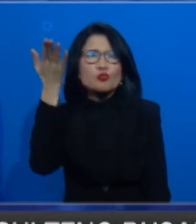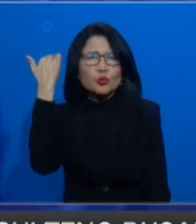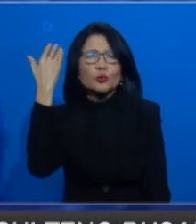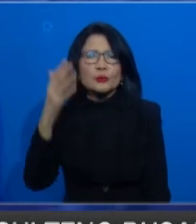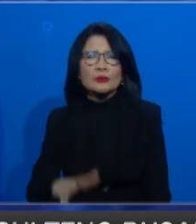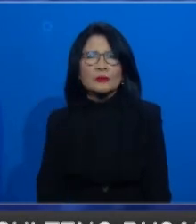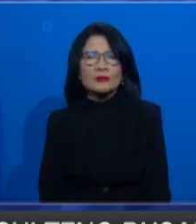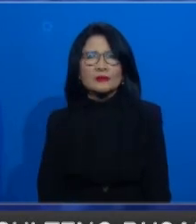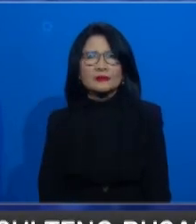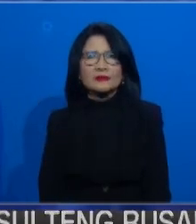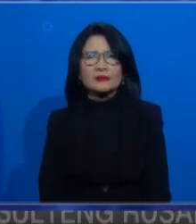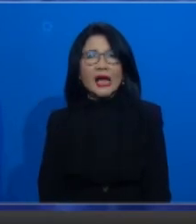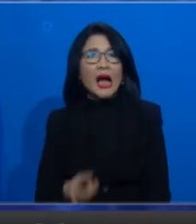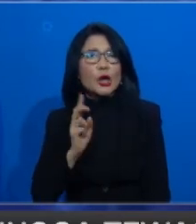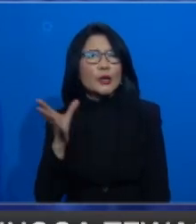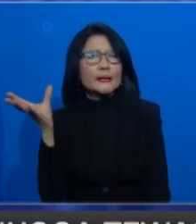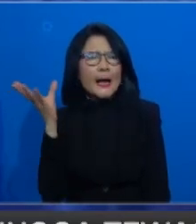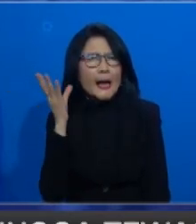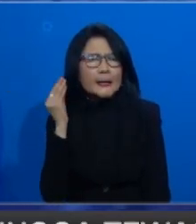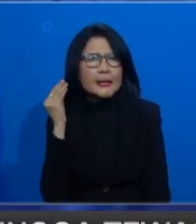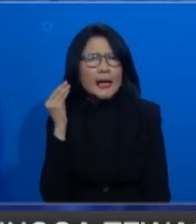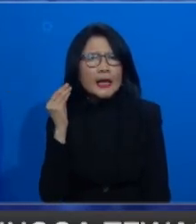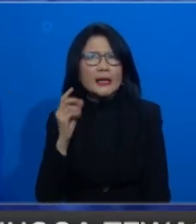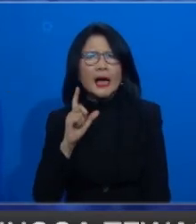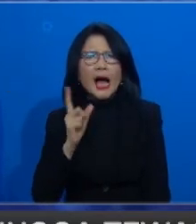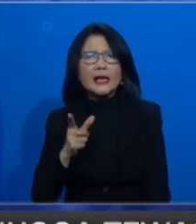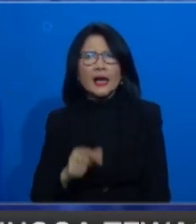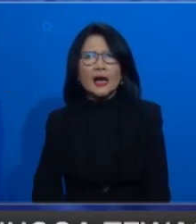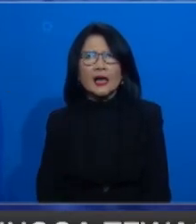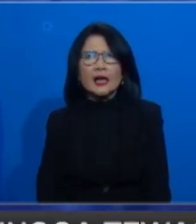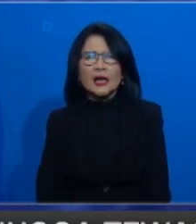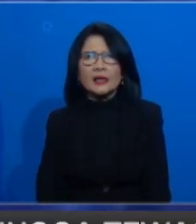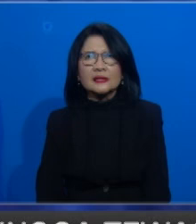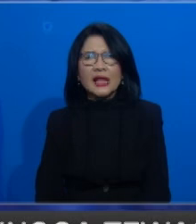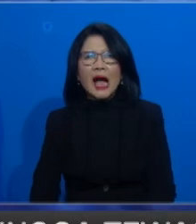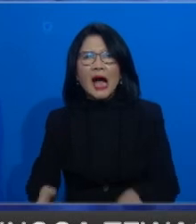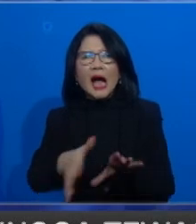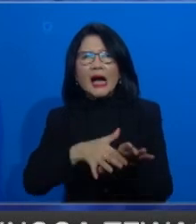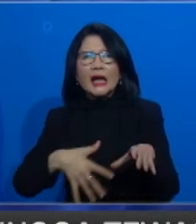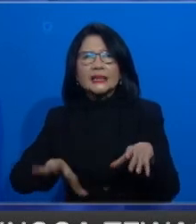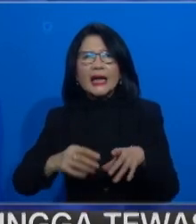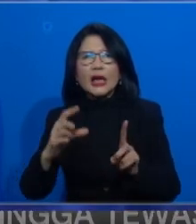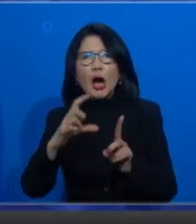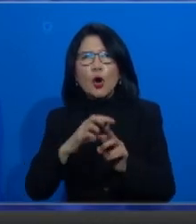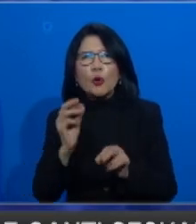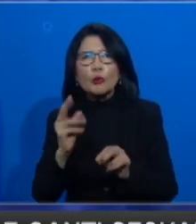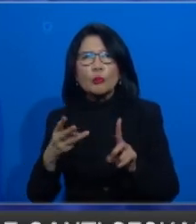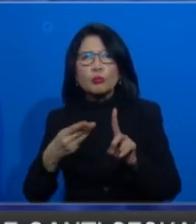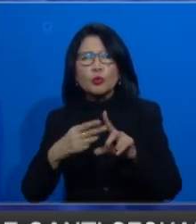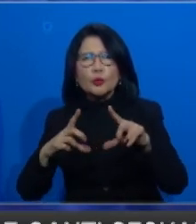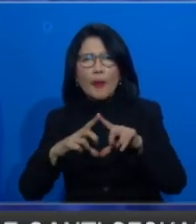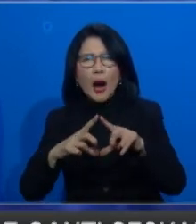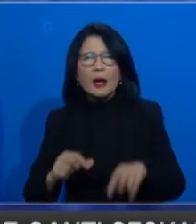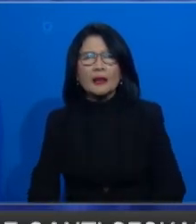kalau kita dengar saja ada yang dikenal dengan Danau Purba gitu ya, Danau Purba, sehingga tentu